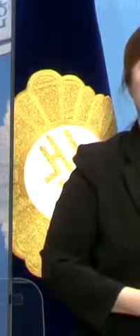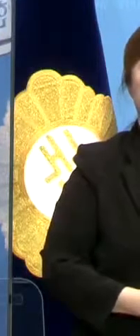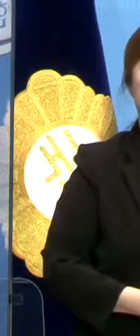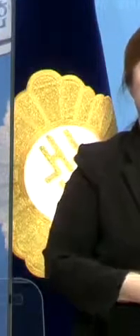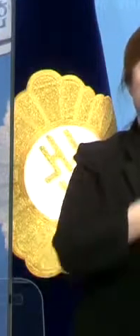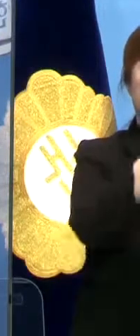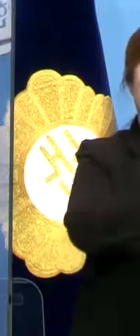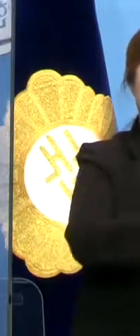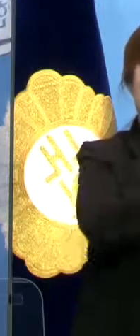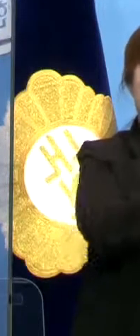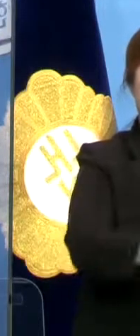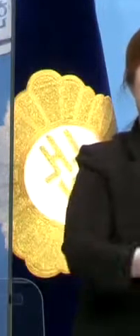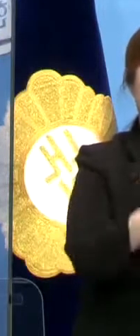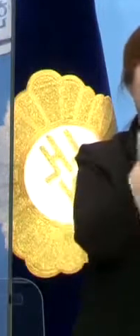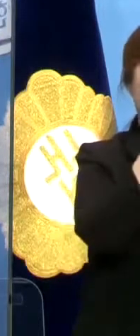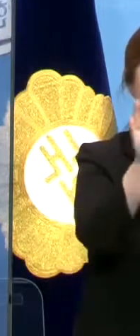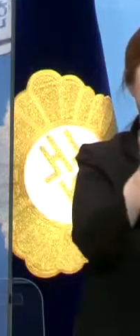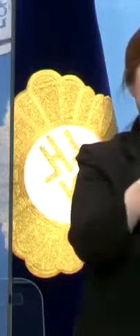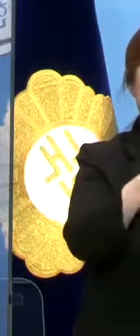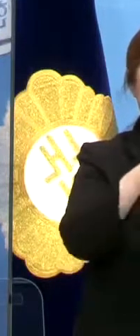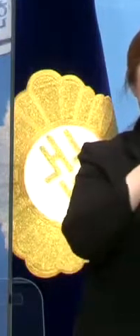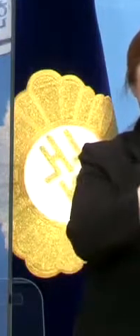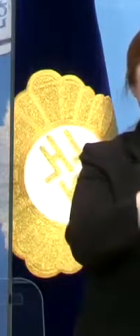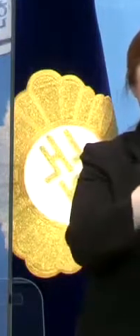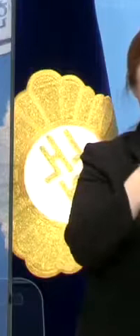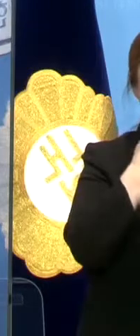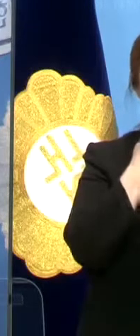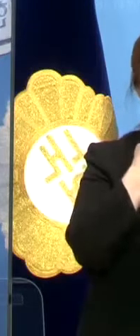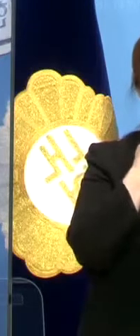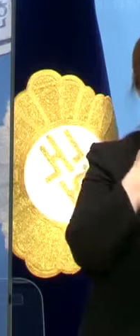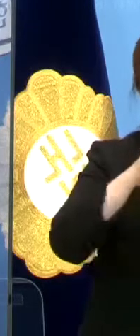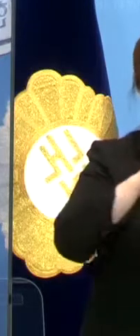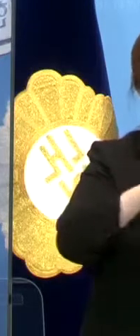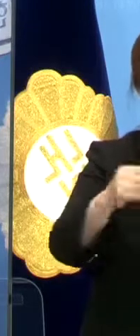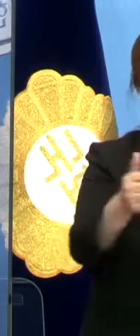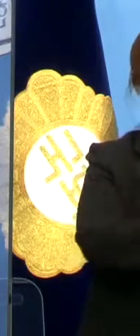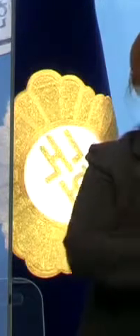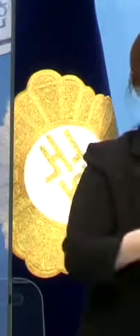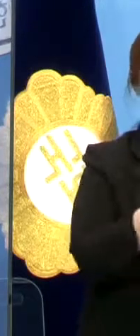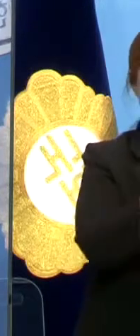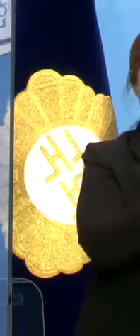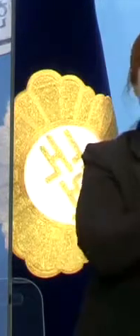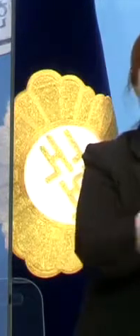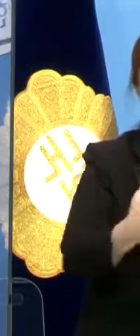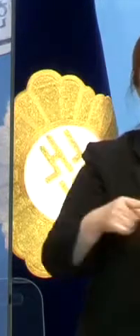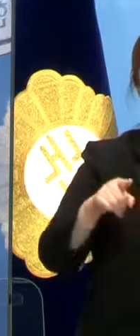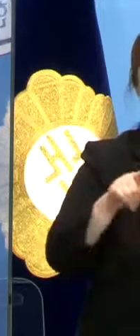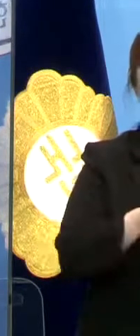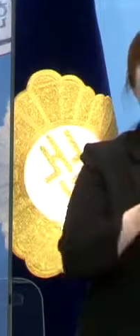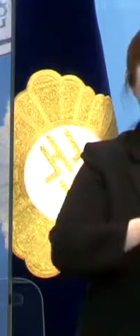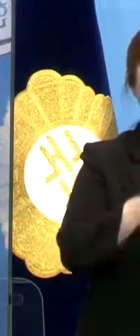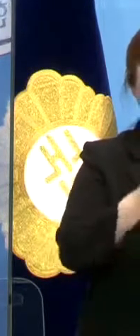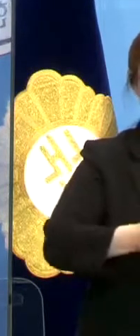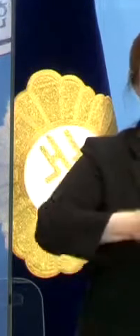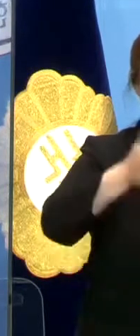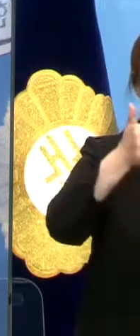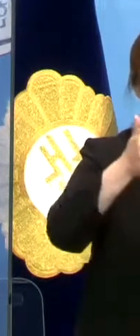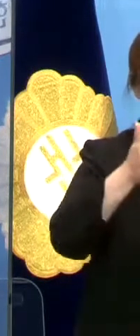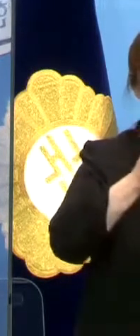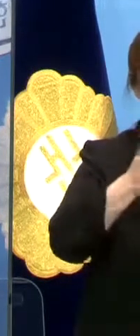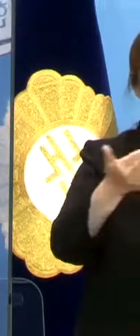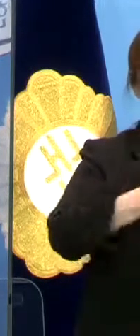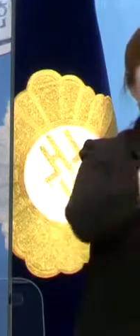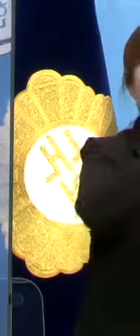산업재해의 인정 여부를 떠나서 대책 위원회 와 유족과 함께 더 나은 근로 조건을